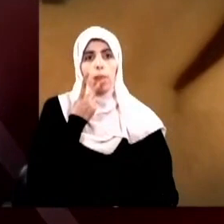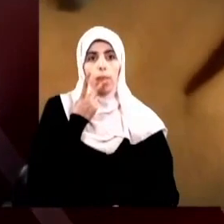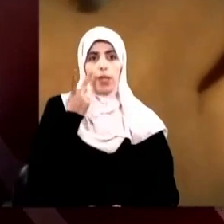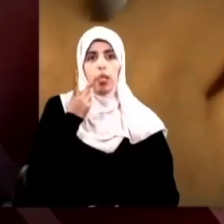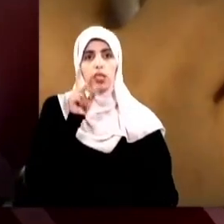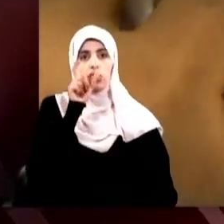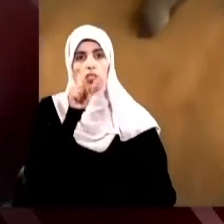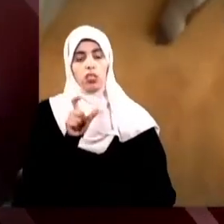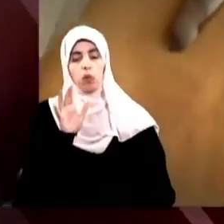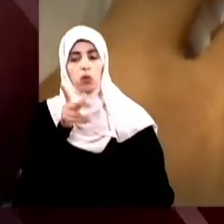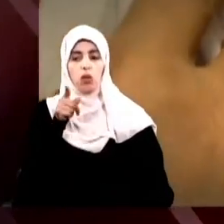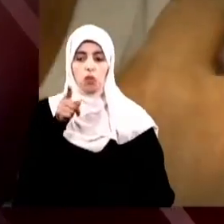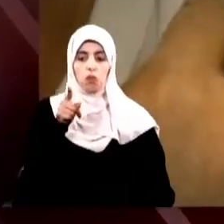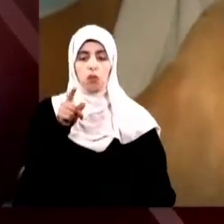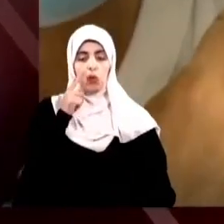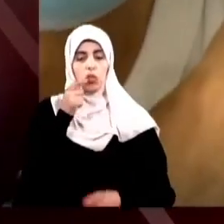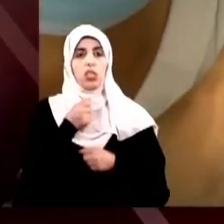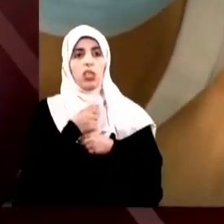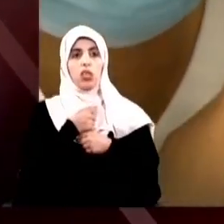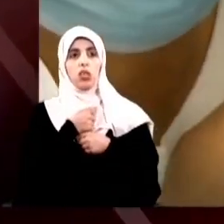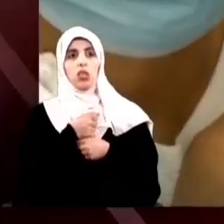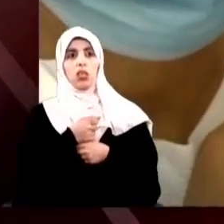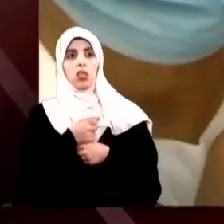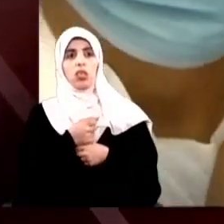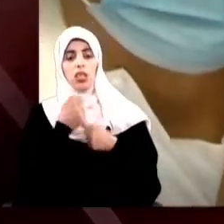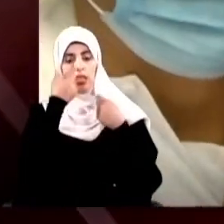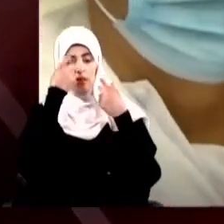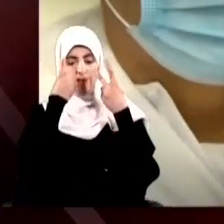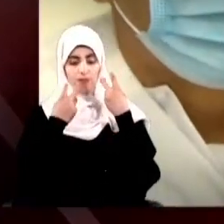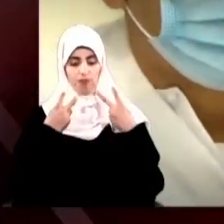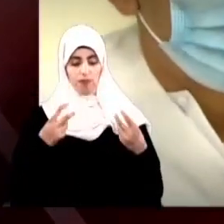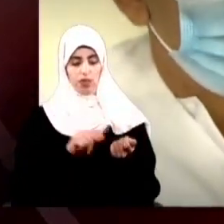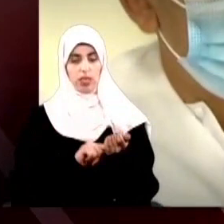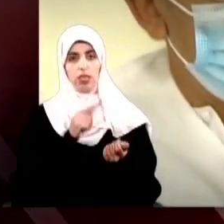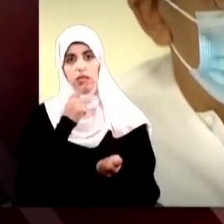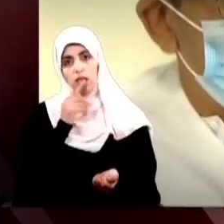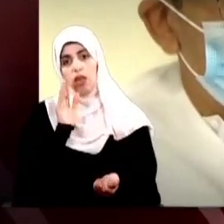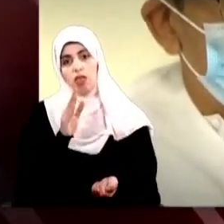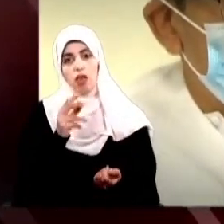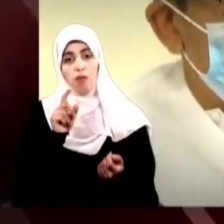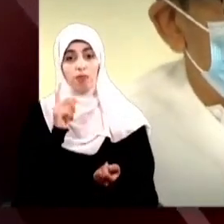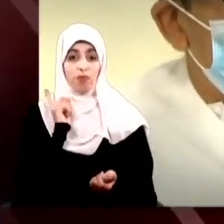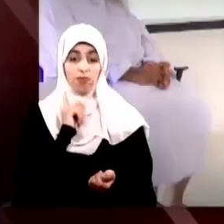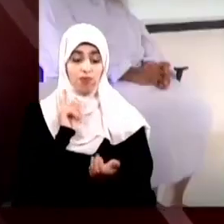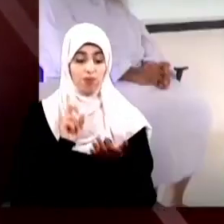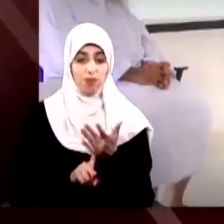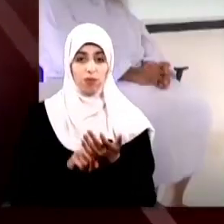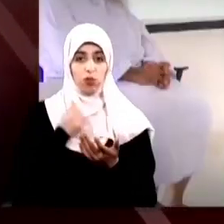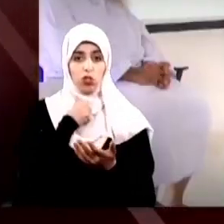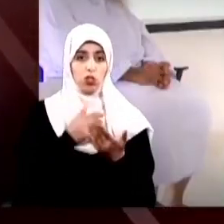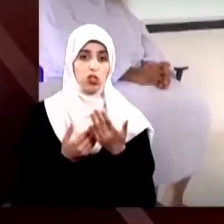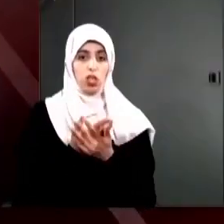200 حالة مشتبهة تنتظر التحليل الجيني لإثبات ما إذا كانت تعود إلى إحدى